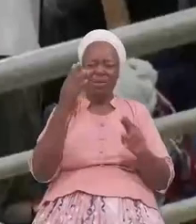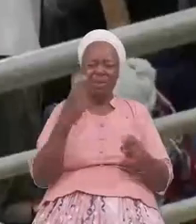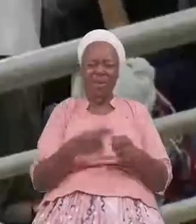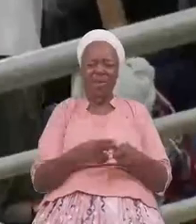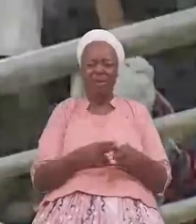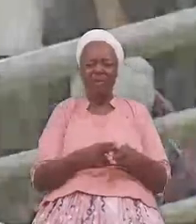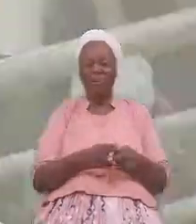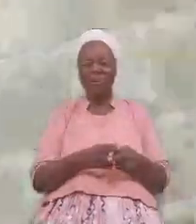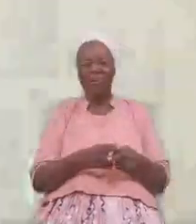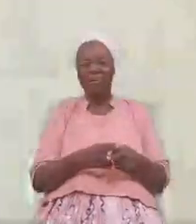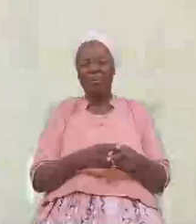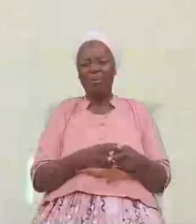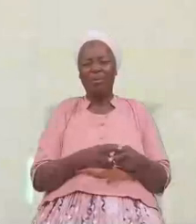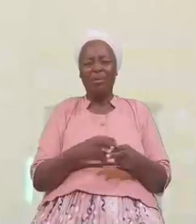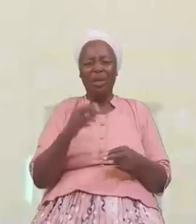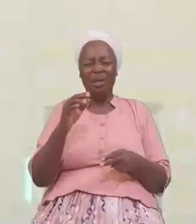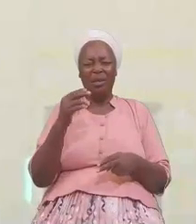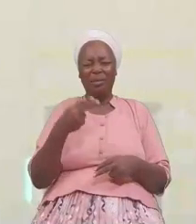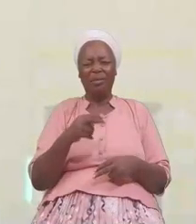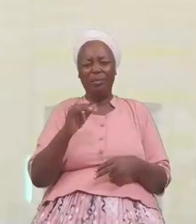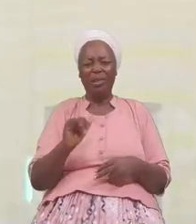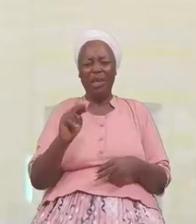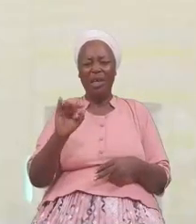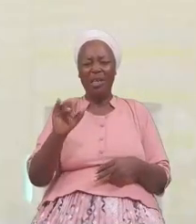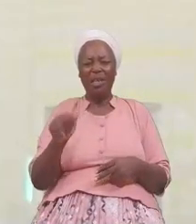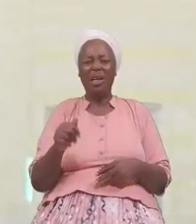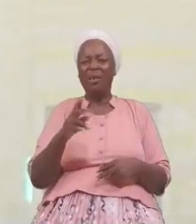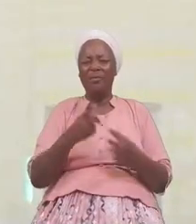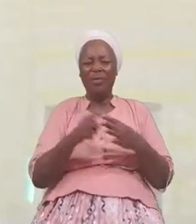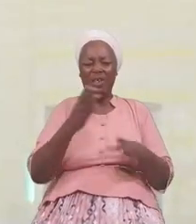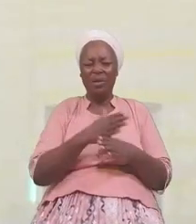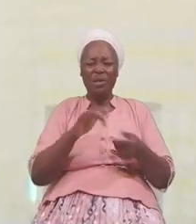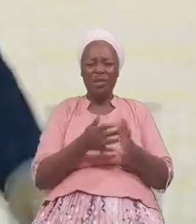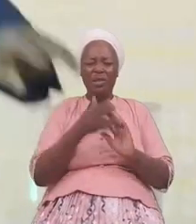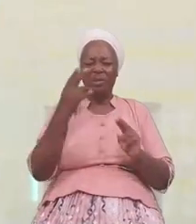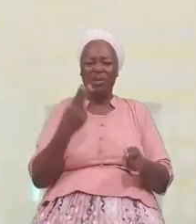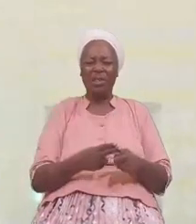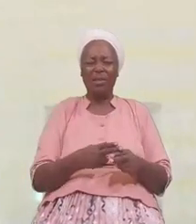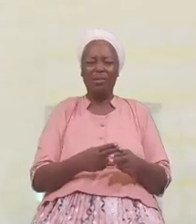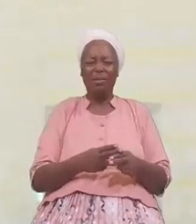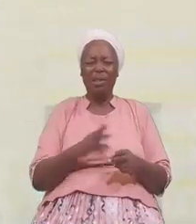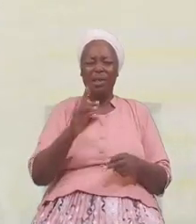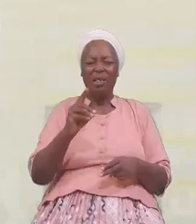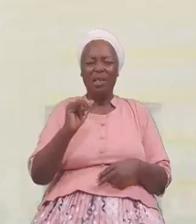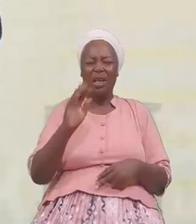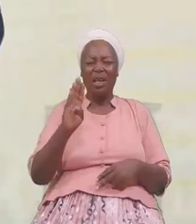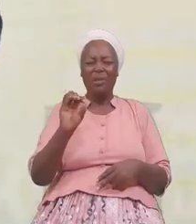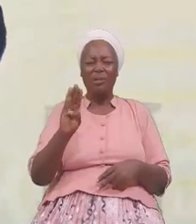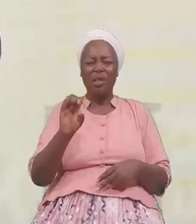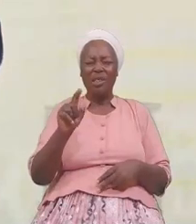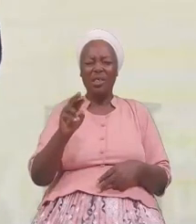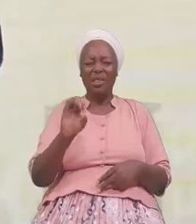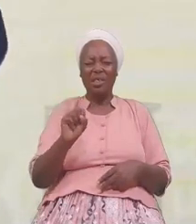Hernie, disparaît au nom de Jésus. Diabète, tu urines